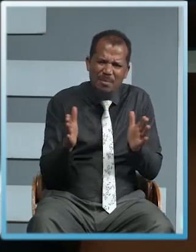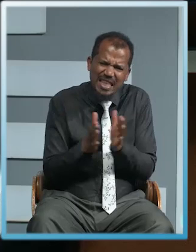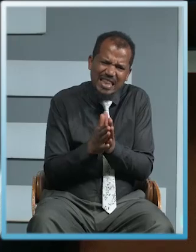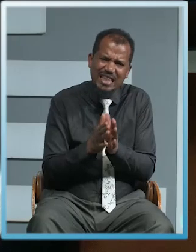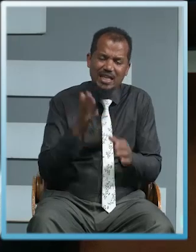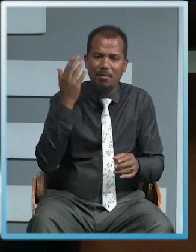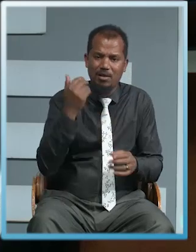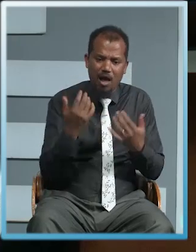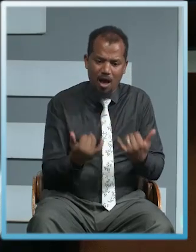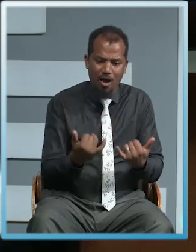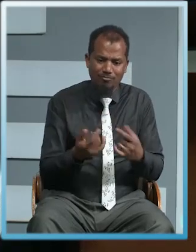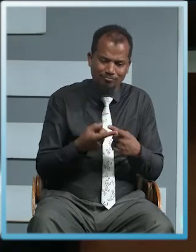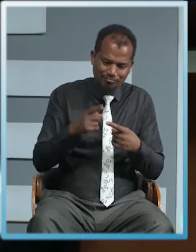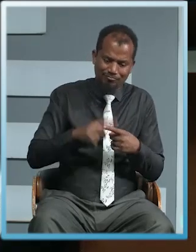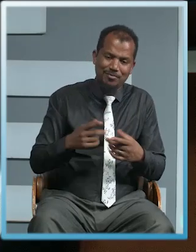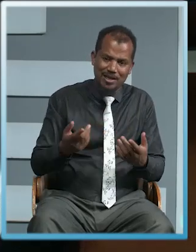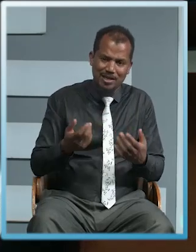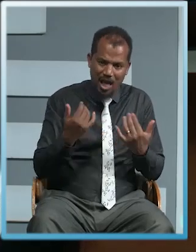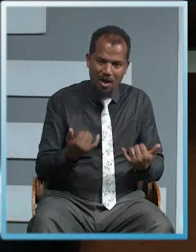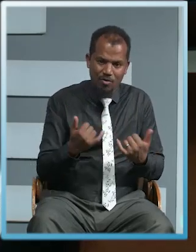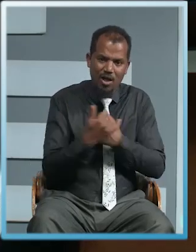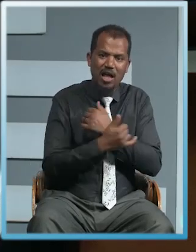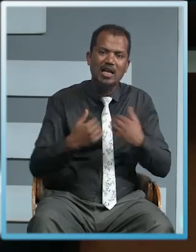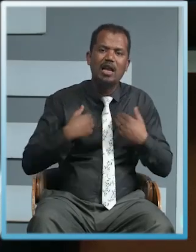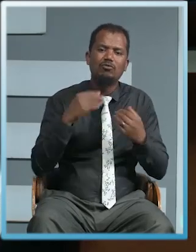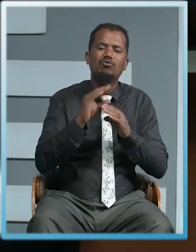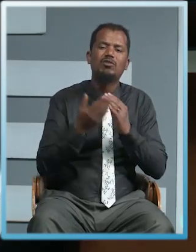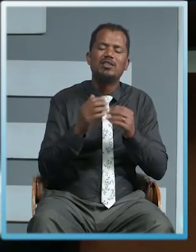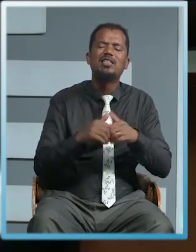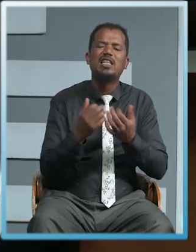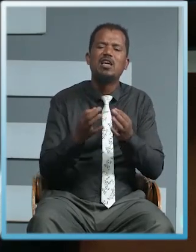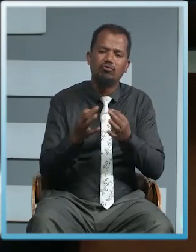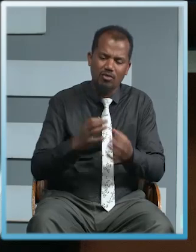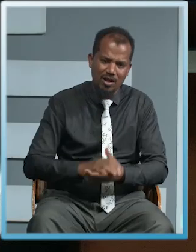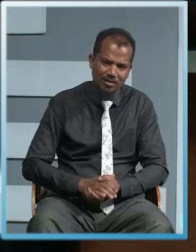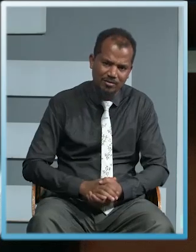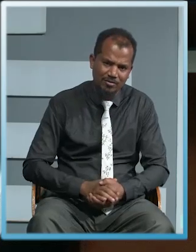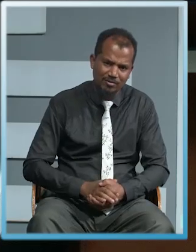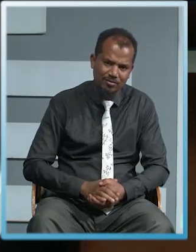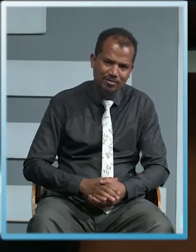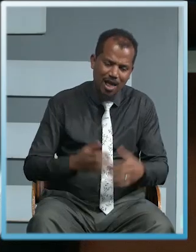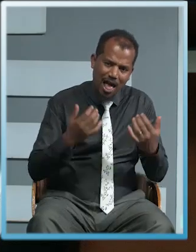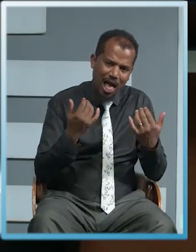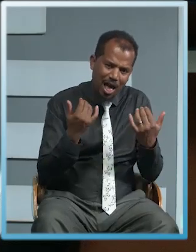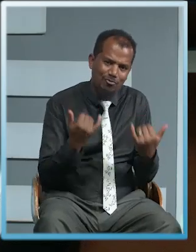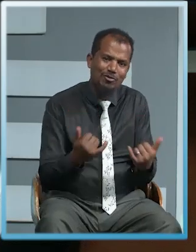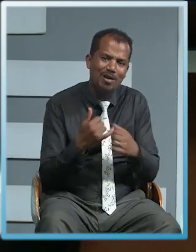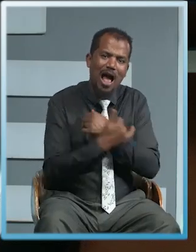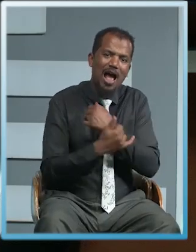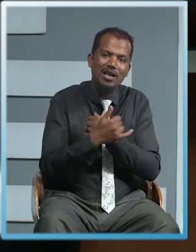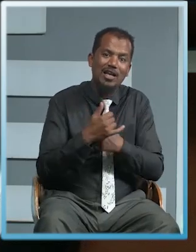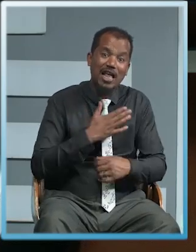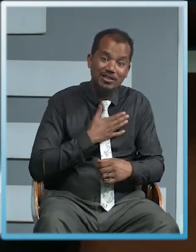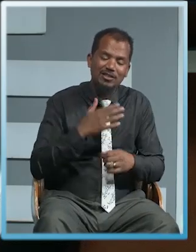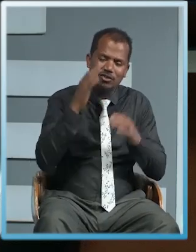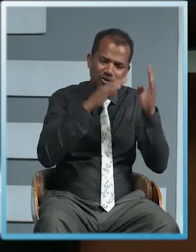ነበርና ምናልባት ወደ አሁን መለስ ስላርጉትና አሁን ሀገር ያለችበትን ሁኔታ እንዴት ይገልጹታል? አሁንም ቢሆን ሀገሪቱ